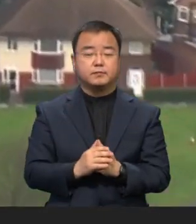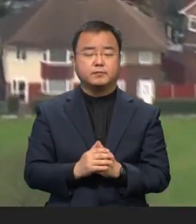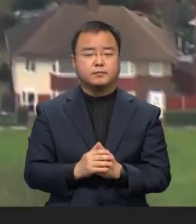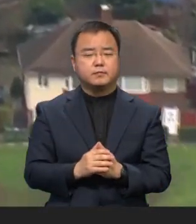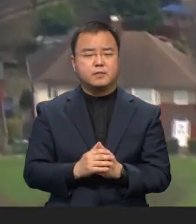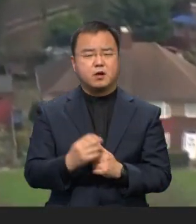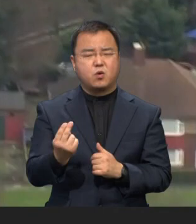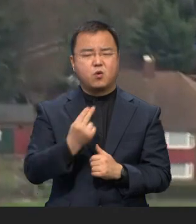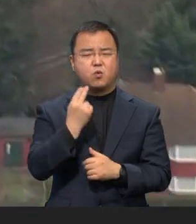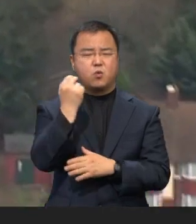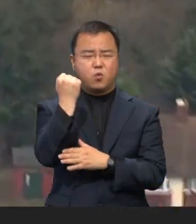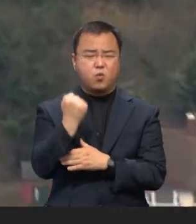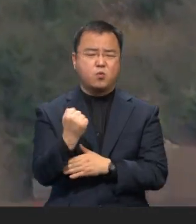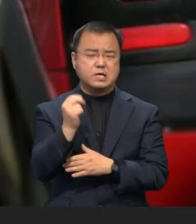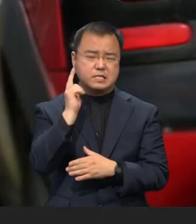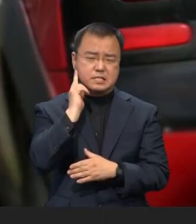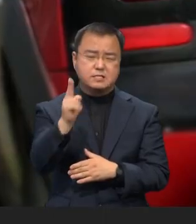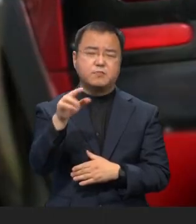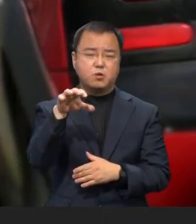대기오염으로 악명이 높은 곳이었습니다.